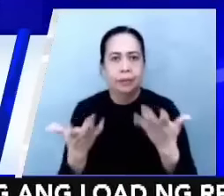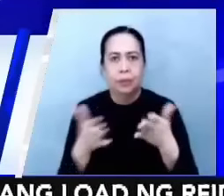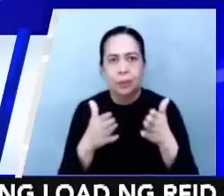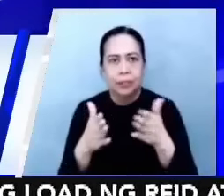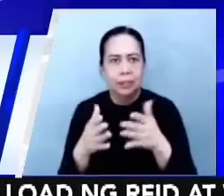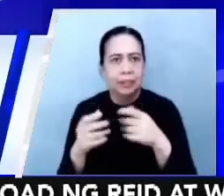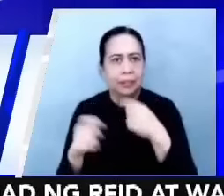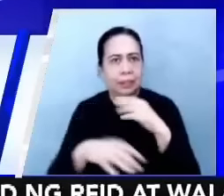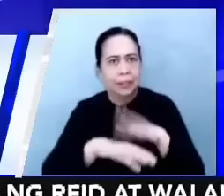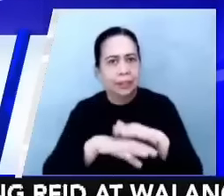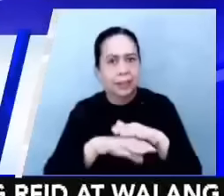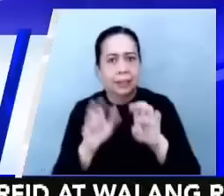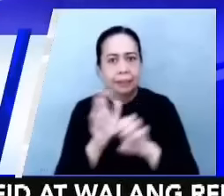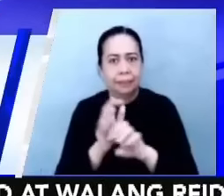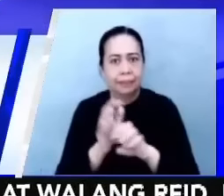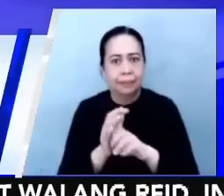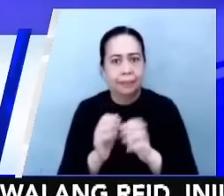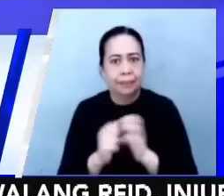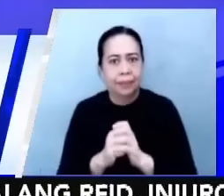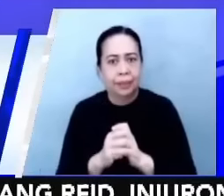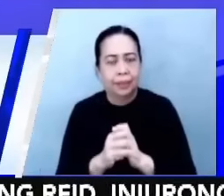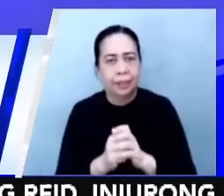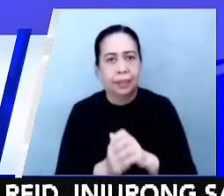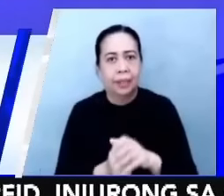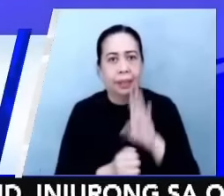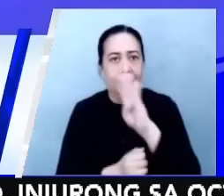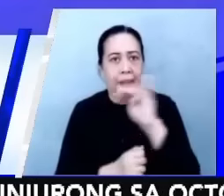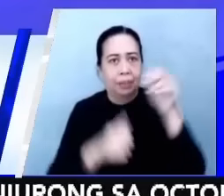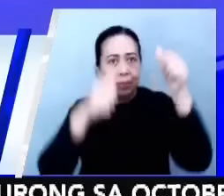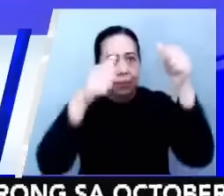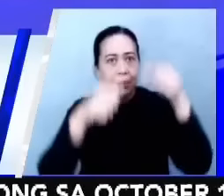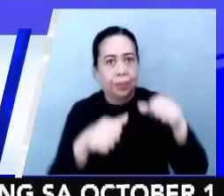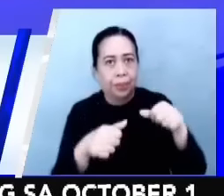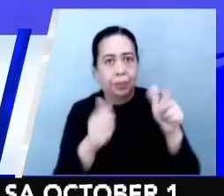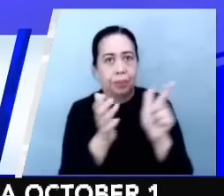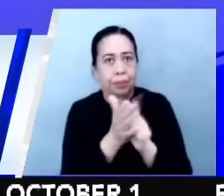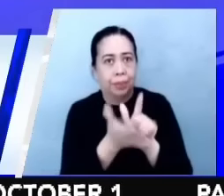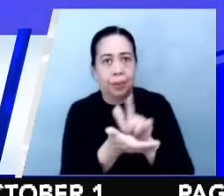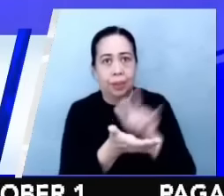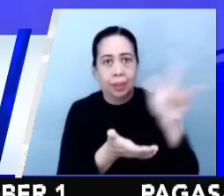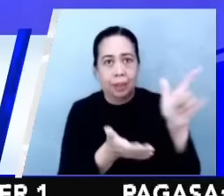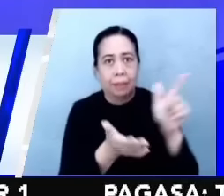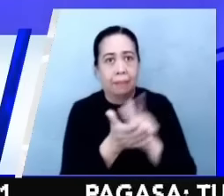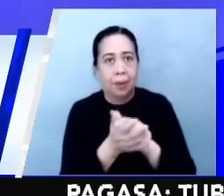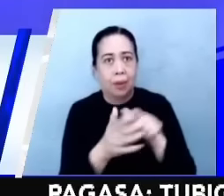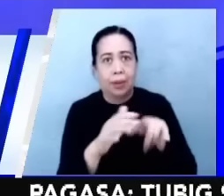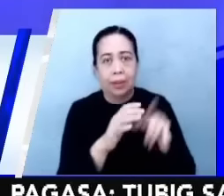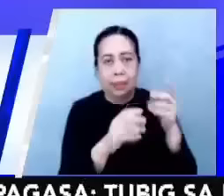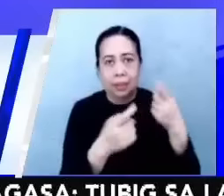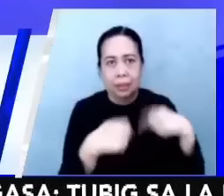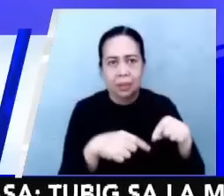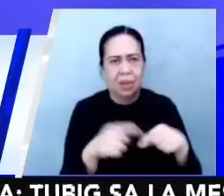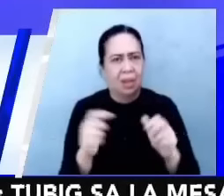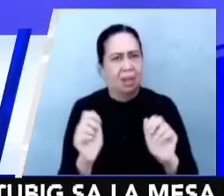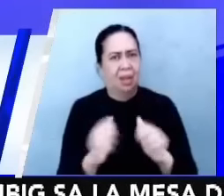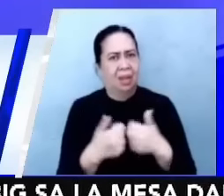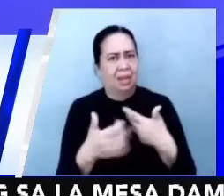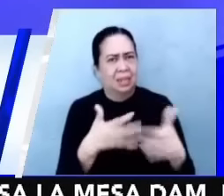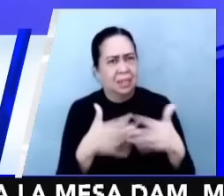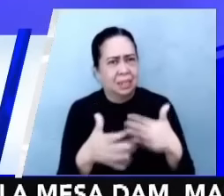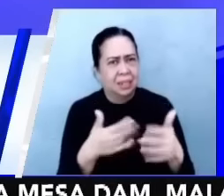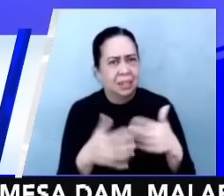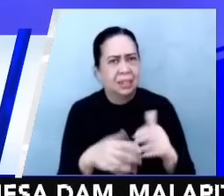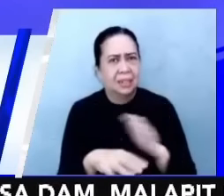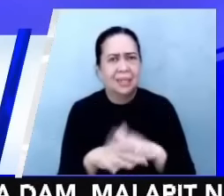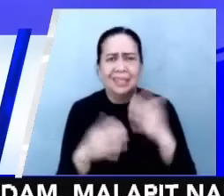na lang ng bilbo o immigration lookout Bulletin order ng Bureau of immigration kung bakit sa kabila ng lahat ng iyon nakatakas